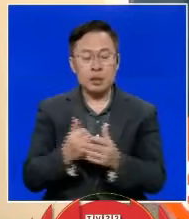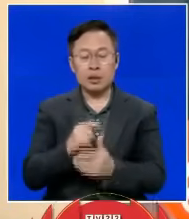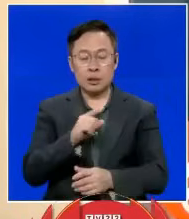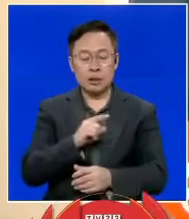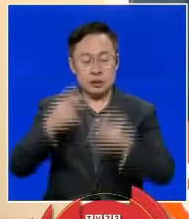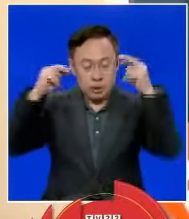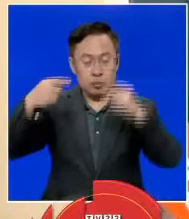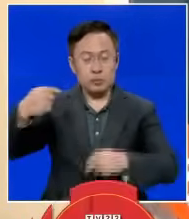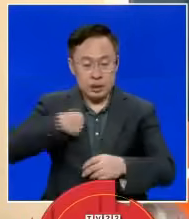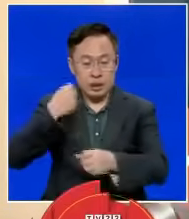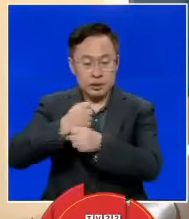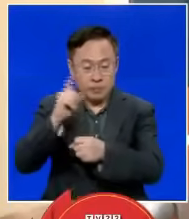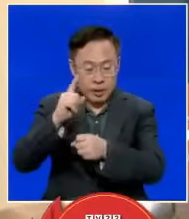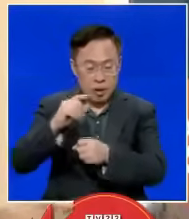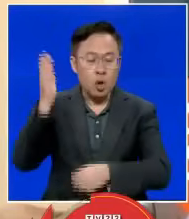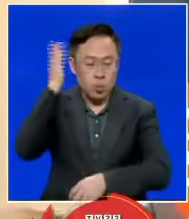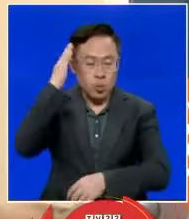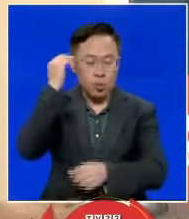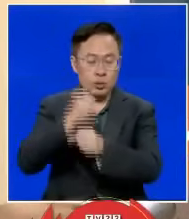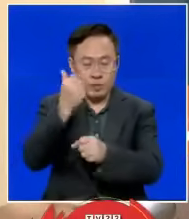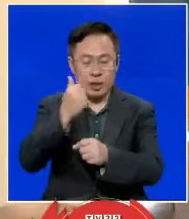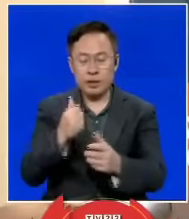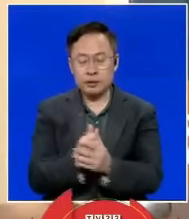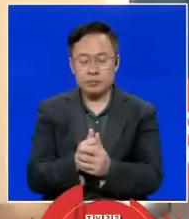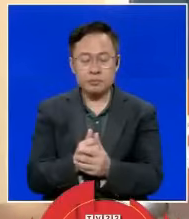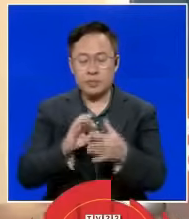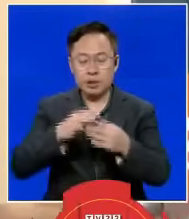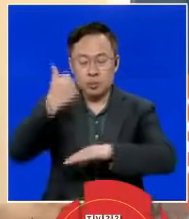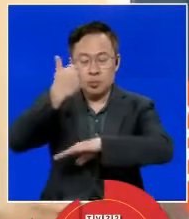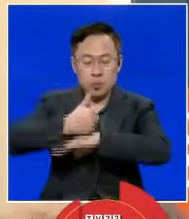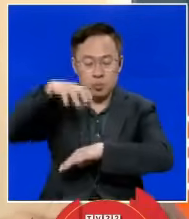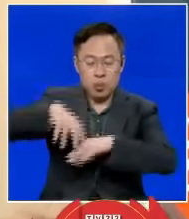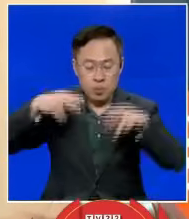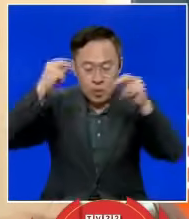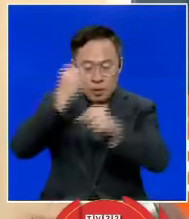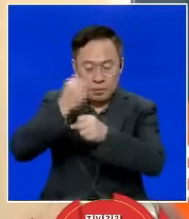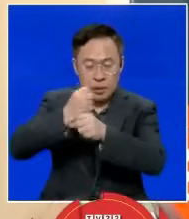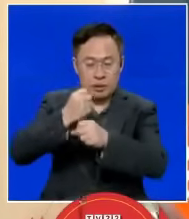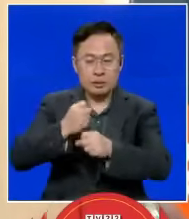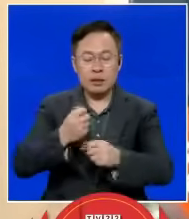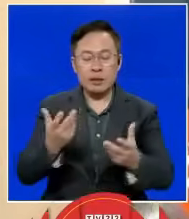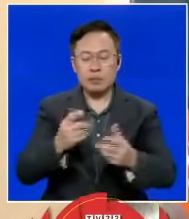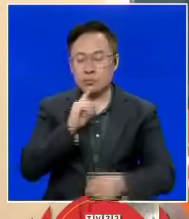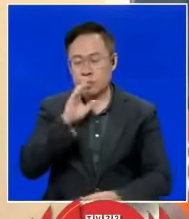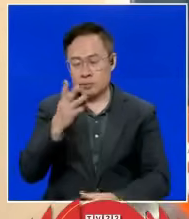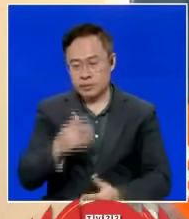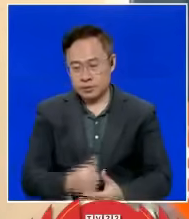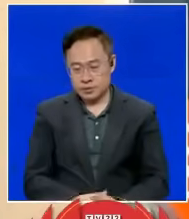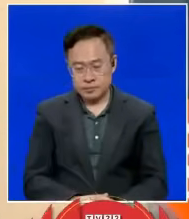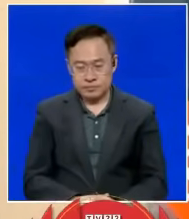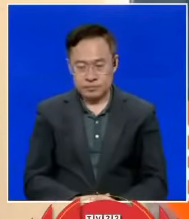ก็ทำงานที่ได้รับมอบหมายให้ดีที่สุดค่ะ ครับก็มันก็จะไปสอดคล้องกับที่นายกพูดเลยนะ